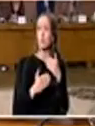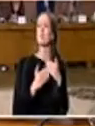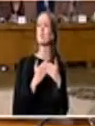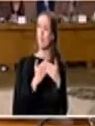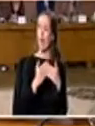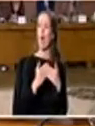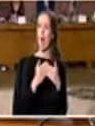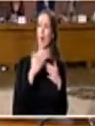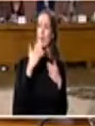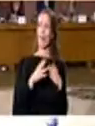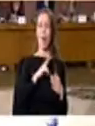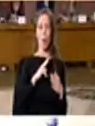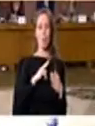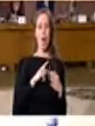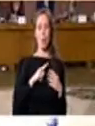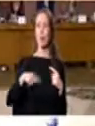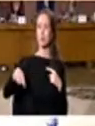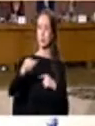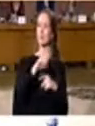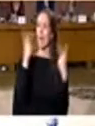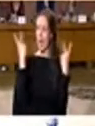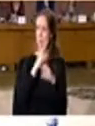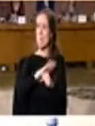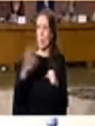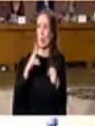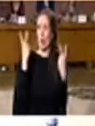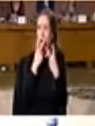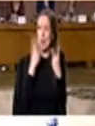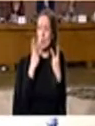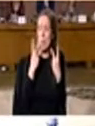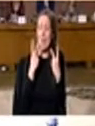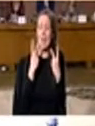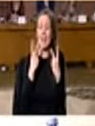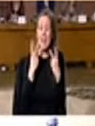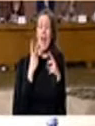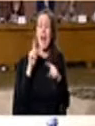potpunog razumevanja da je zapravo zabrana